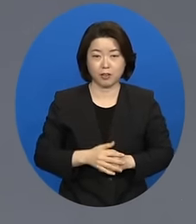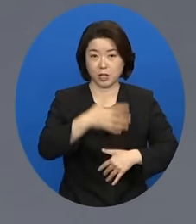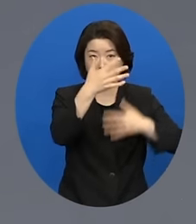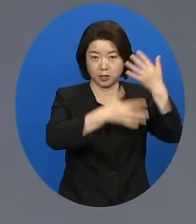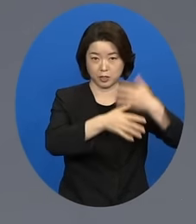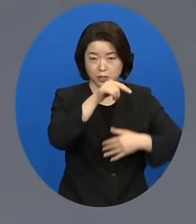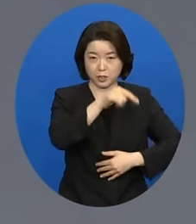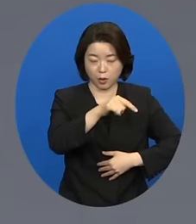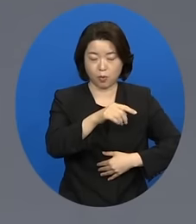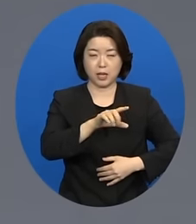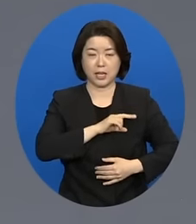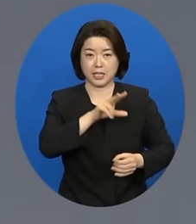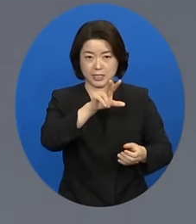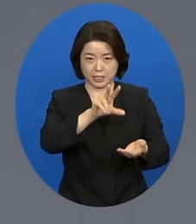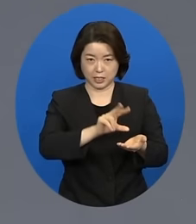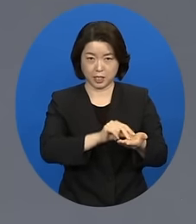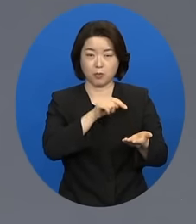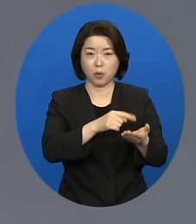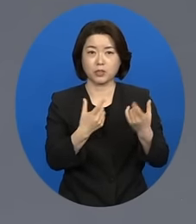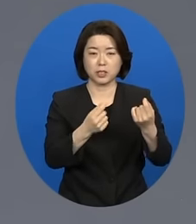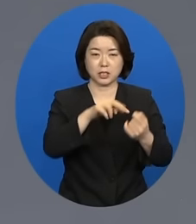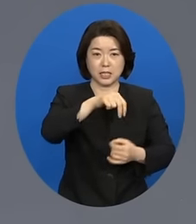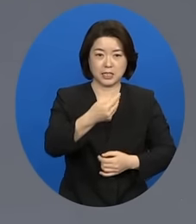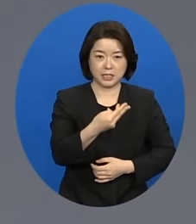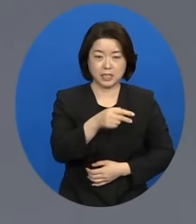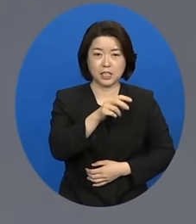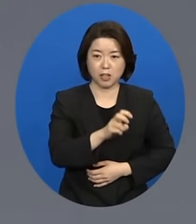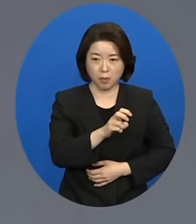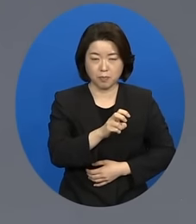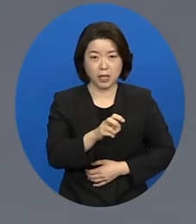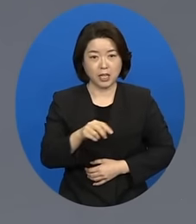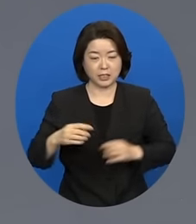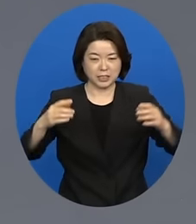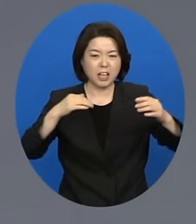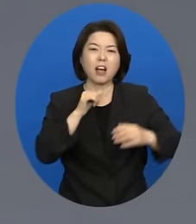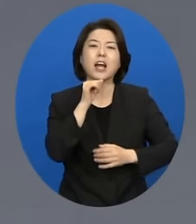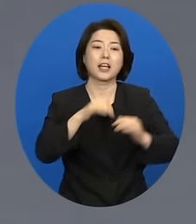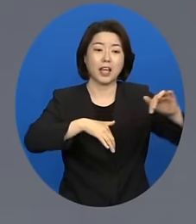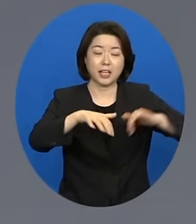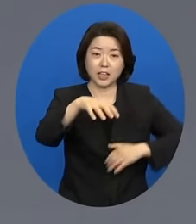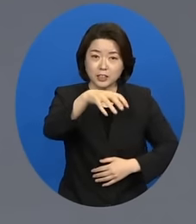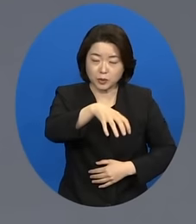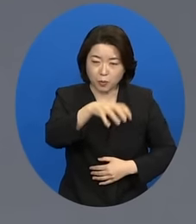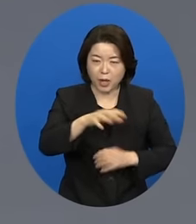제목처럼 슬럼덕이니까 슬럼의 개와 같은 정말 슬럼의